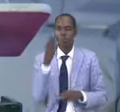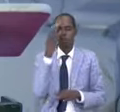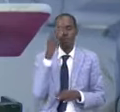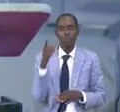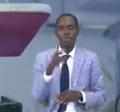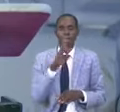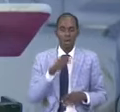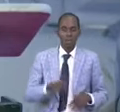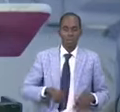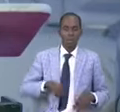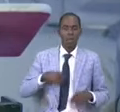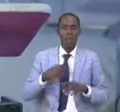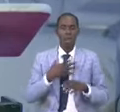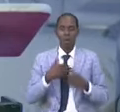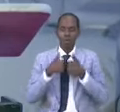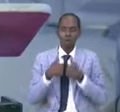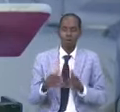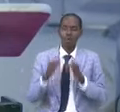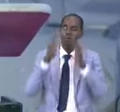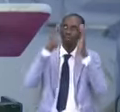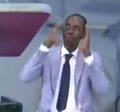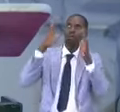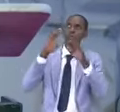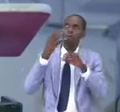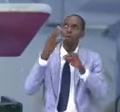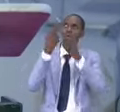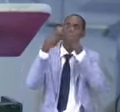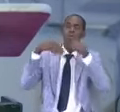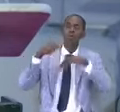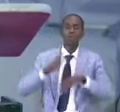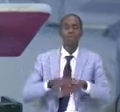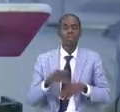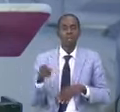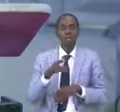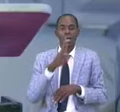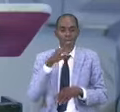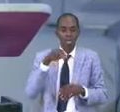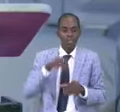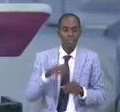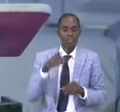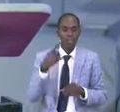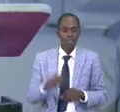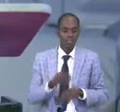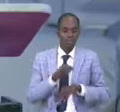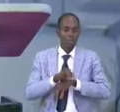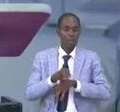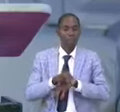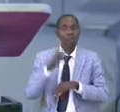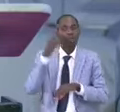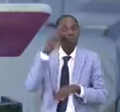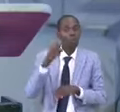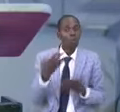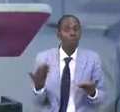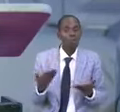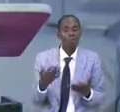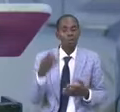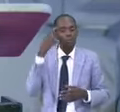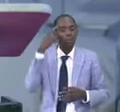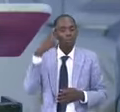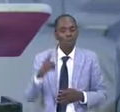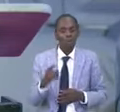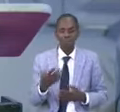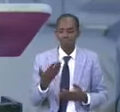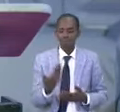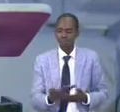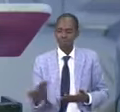du ciel ils sont dans le ministère pour les choses matérielles qu'ils peuvent gagner du ministère que les choses